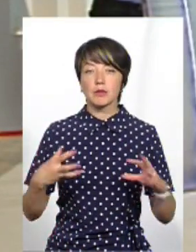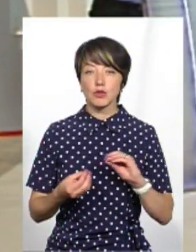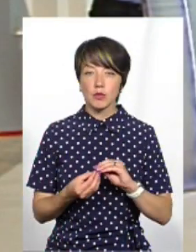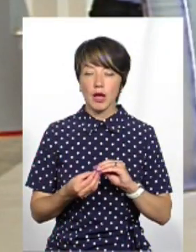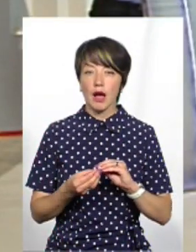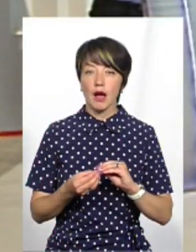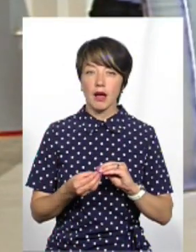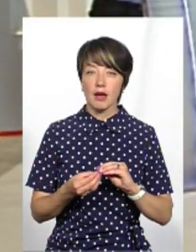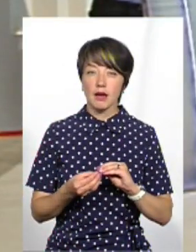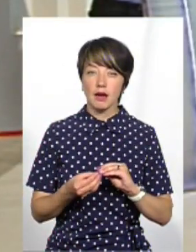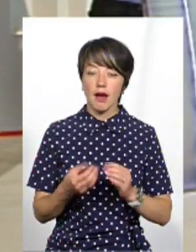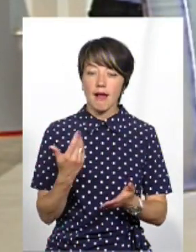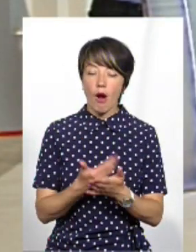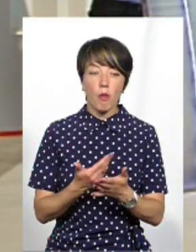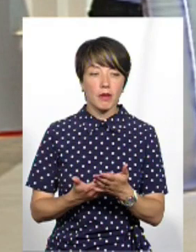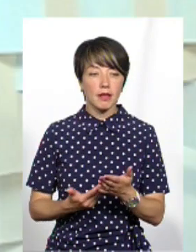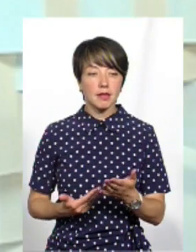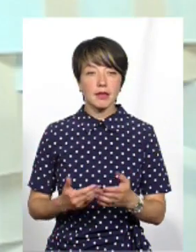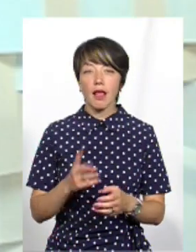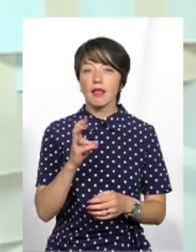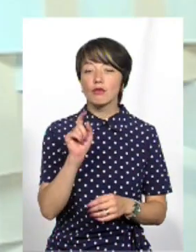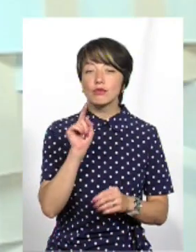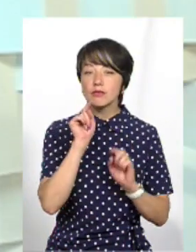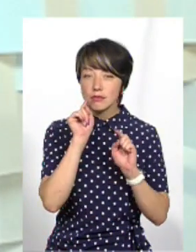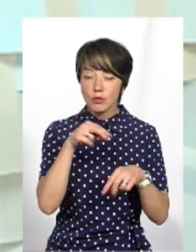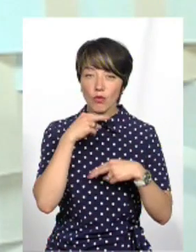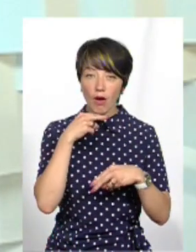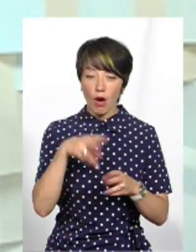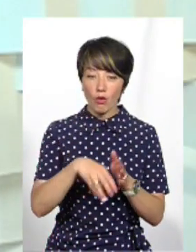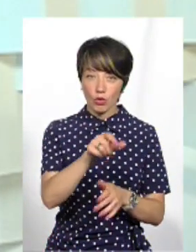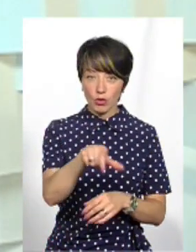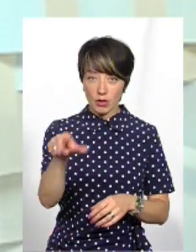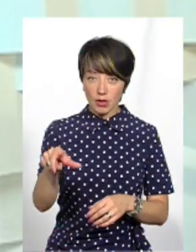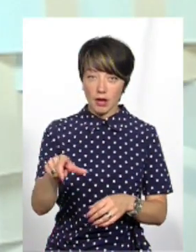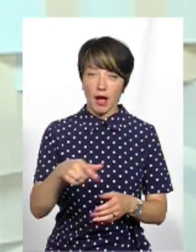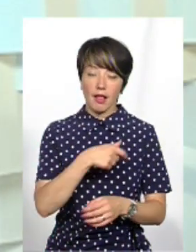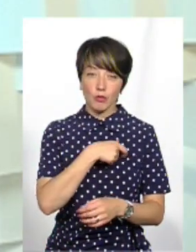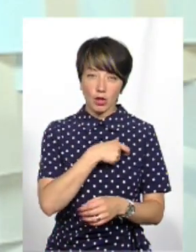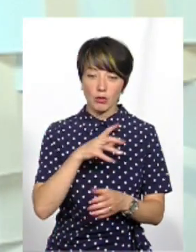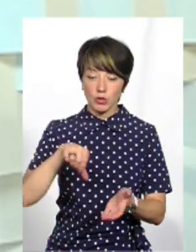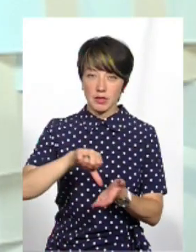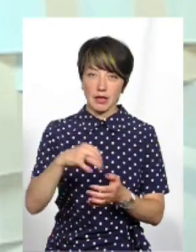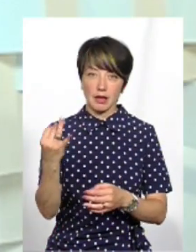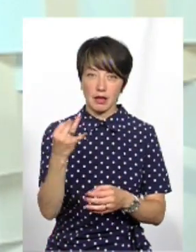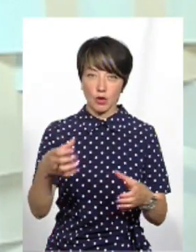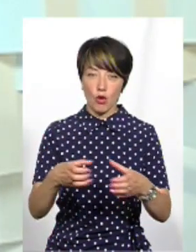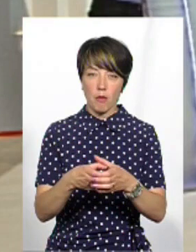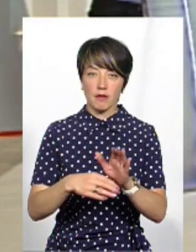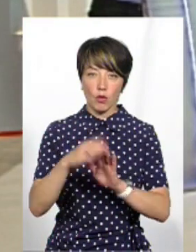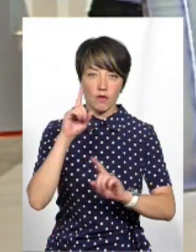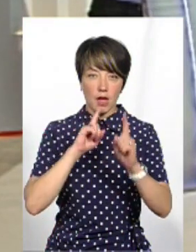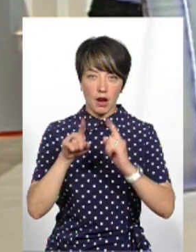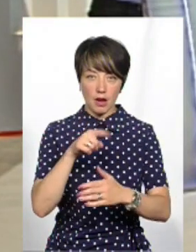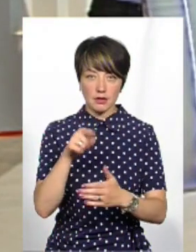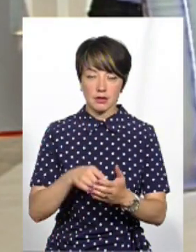підсумуємо рекомендаціями, на що виборцям звертати увагу, обираючи мажоритарника, який буде представляти інтереси громади у